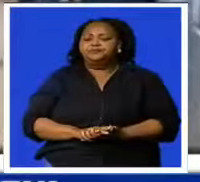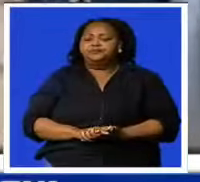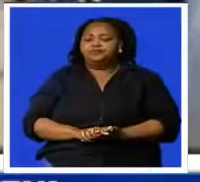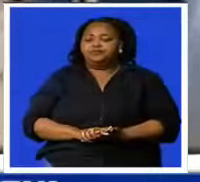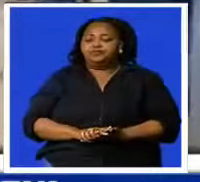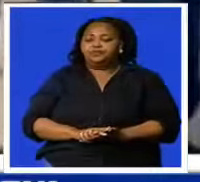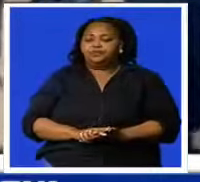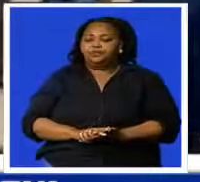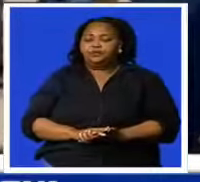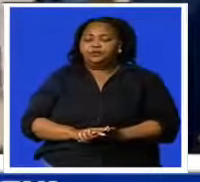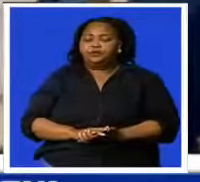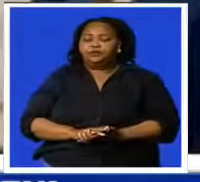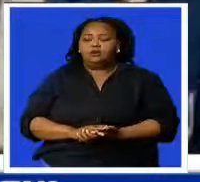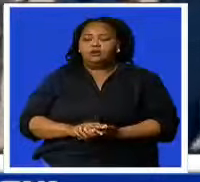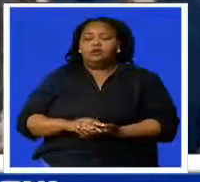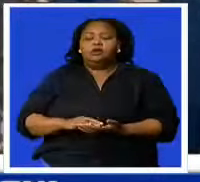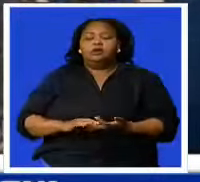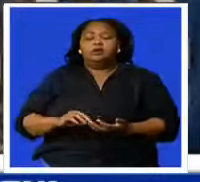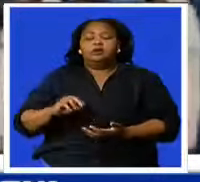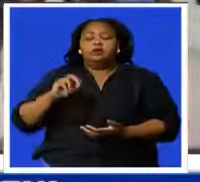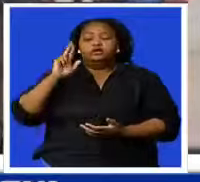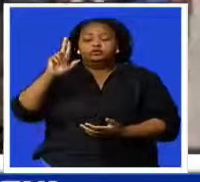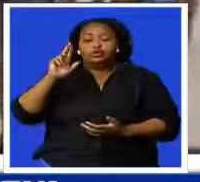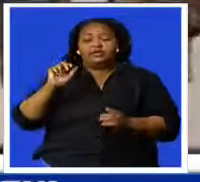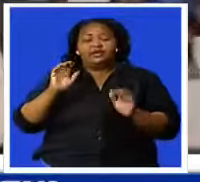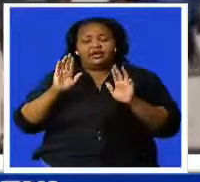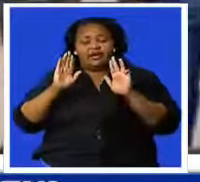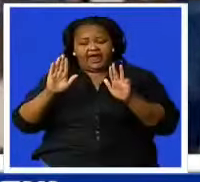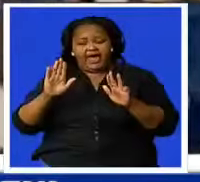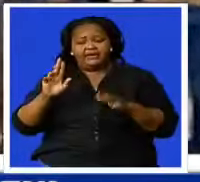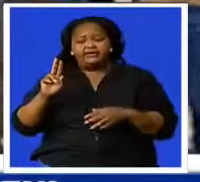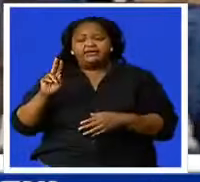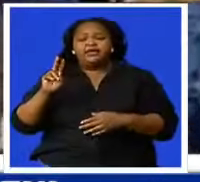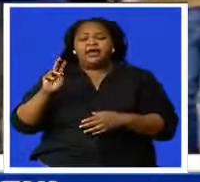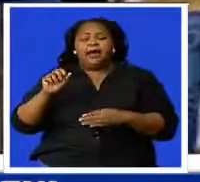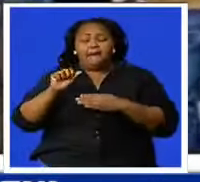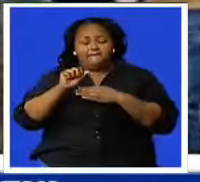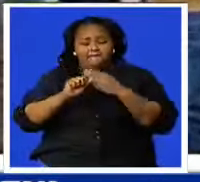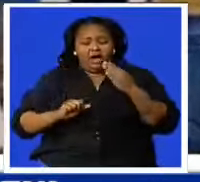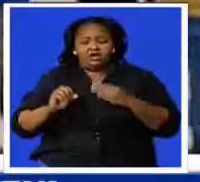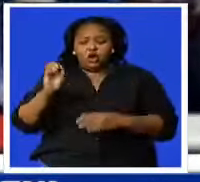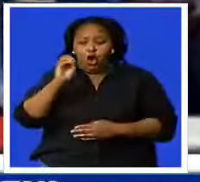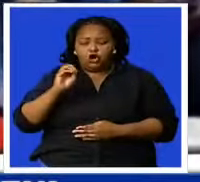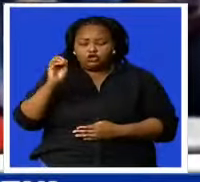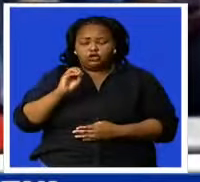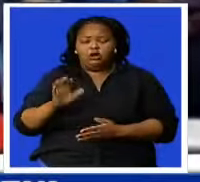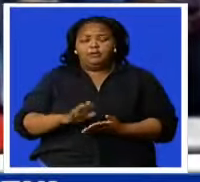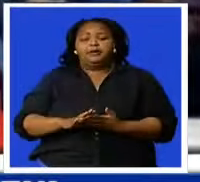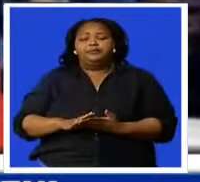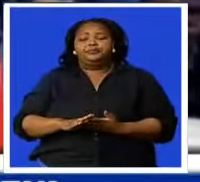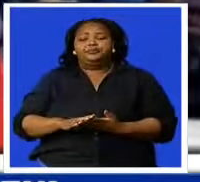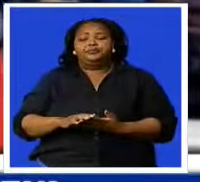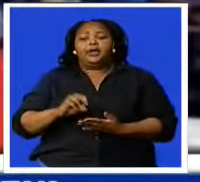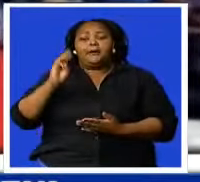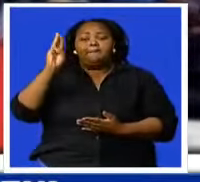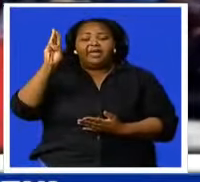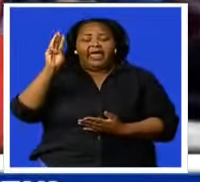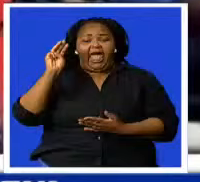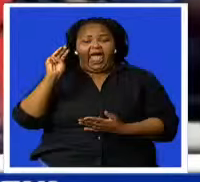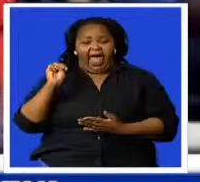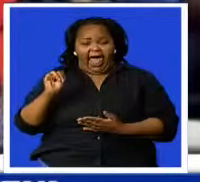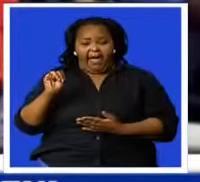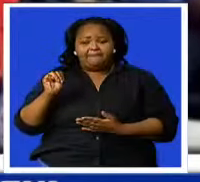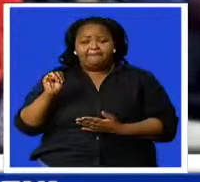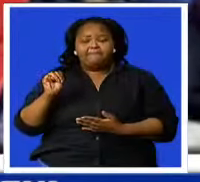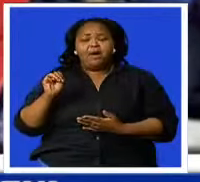Kulandzela ukuthi nathi ngemashumi lamabili nemfica enyangeni yemphala Ndvunankulu Ambrose Mandvulo Dlamini wethula ngalokusemthethweni